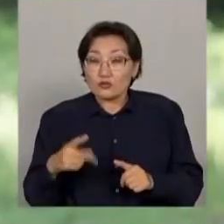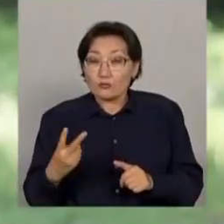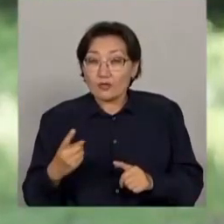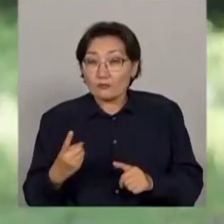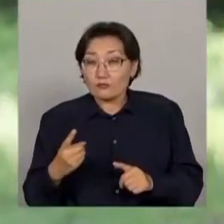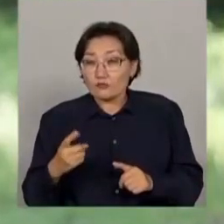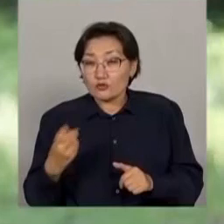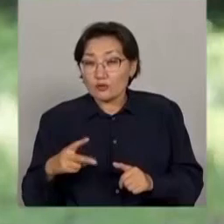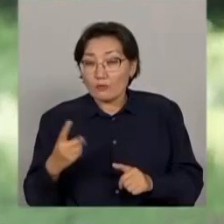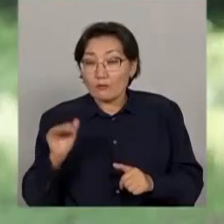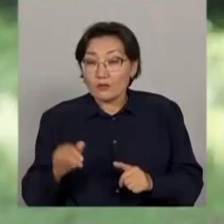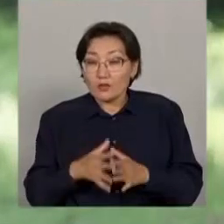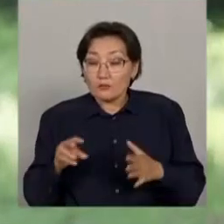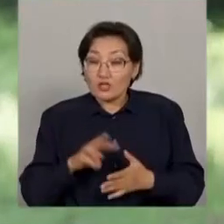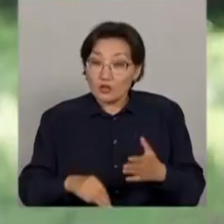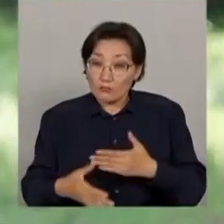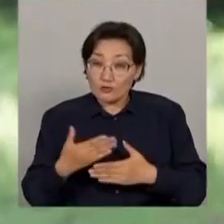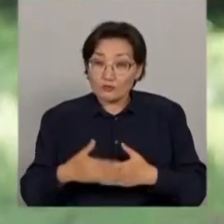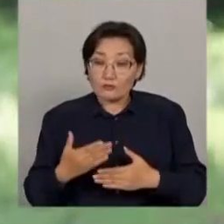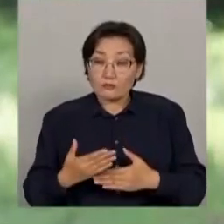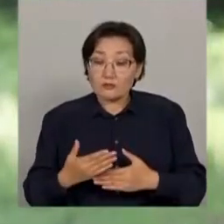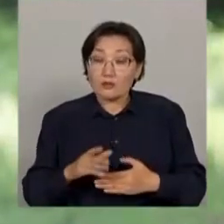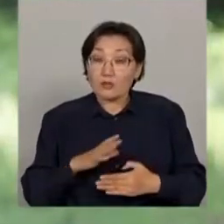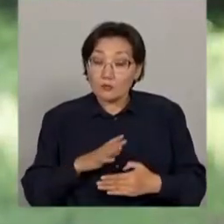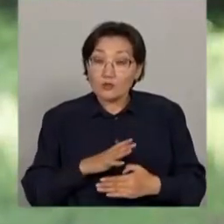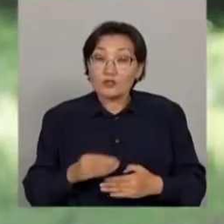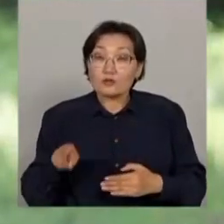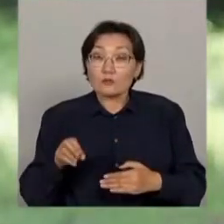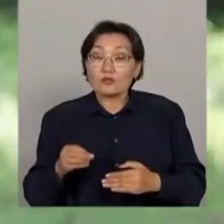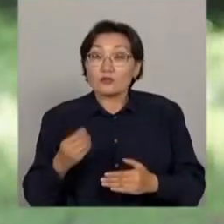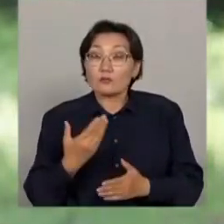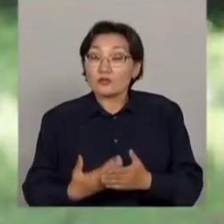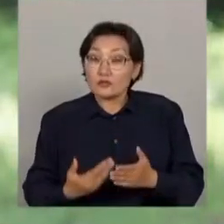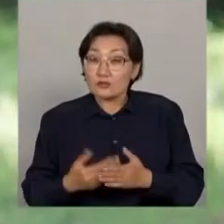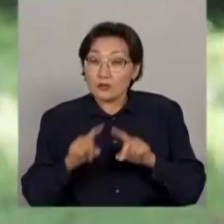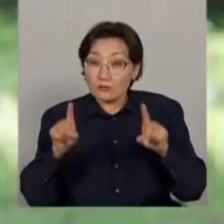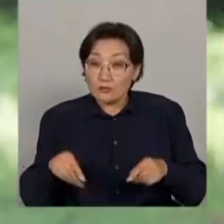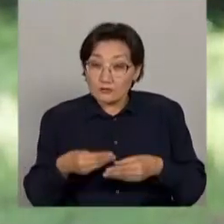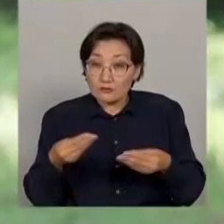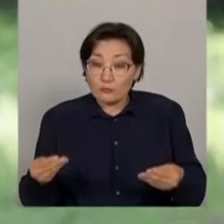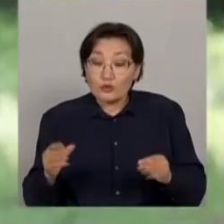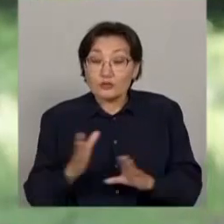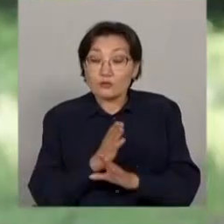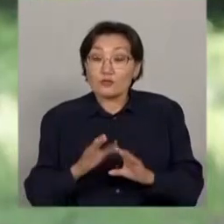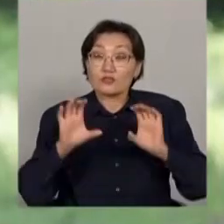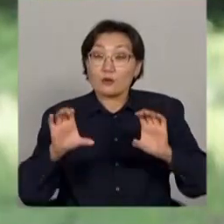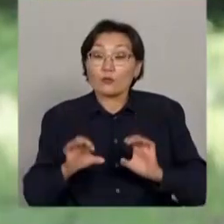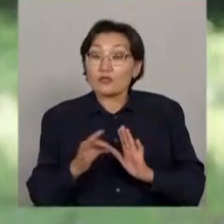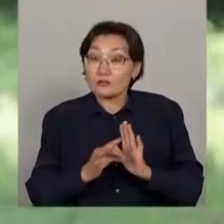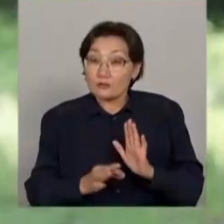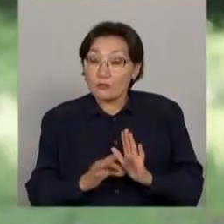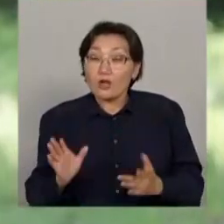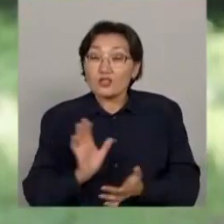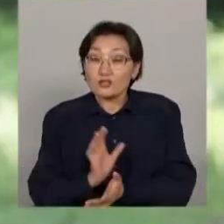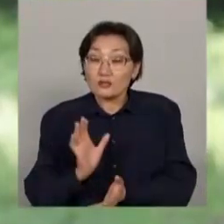1 221 000-нан астам айыппұл салынып жіберілді. Сонымен қатар нұсқама беріп, және де экология кодексінің принципімен осы